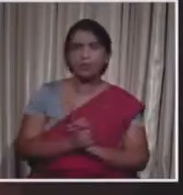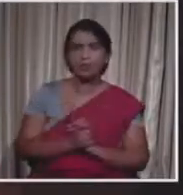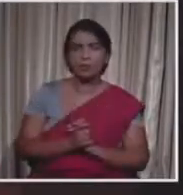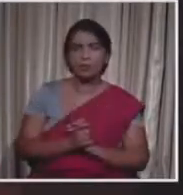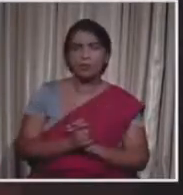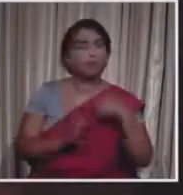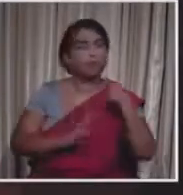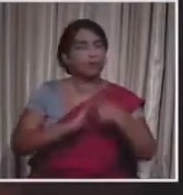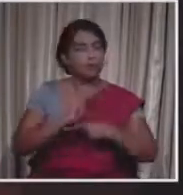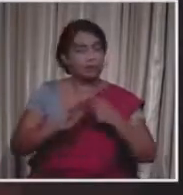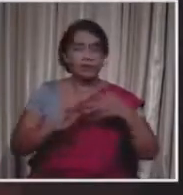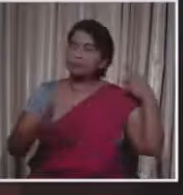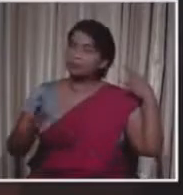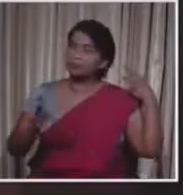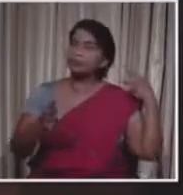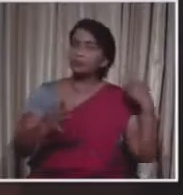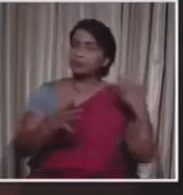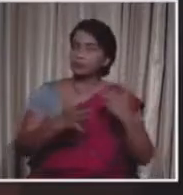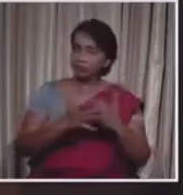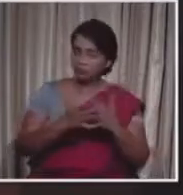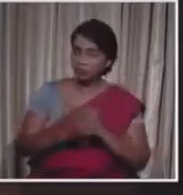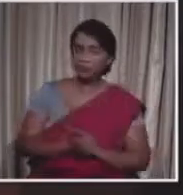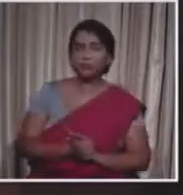මේ රටේ ඉතිහාසයේ